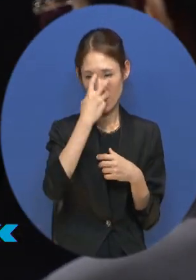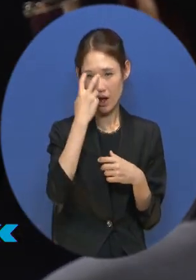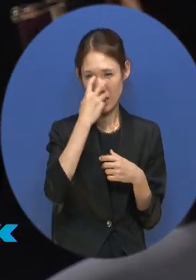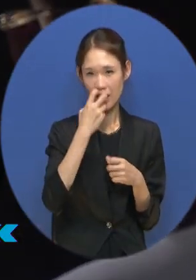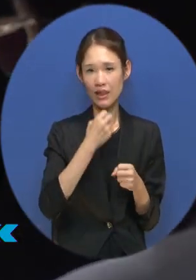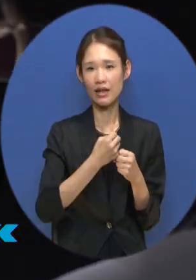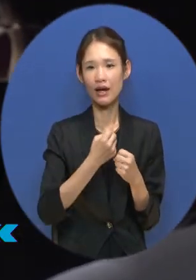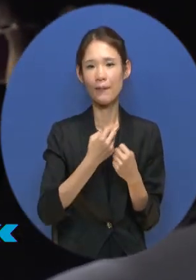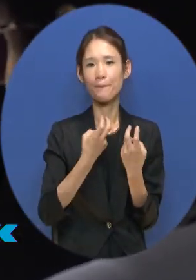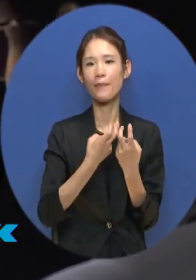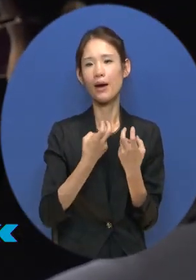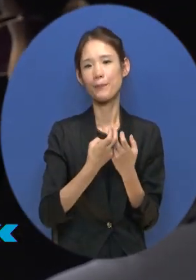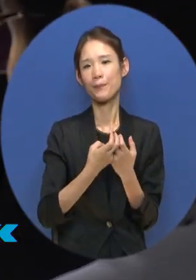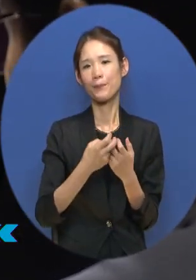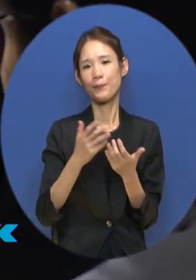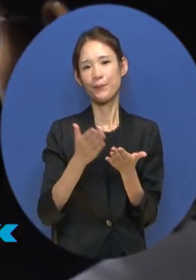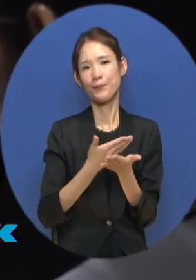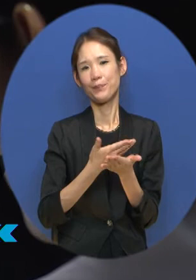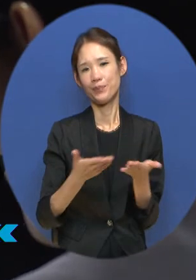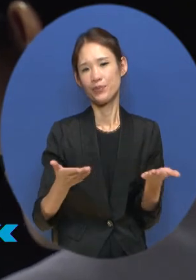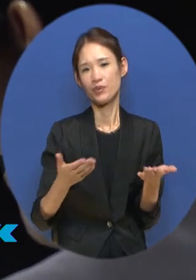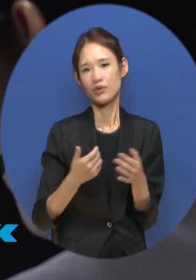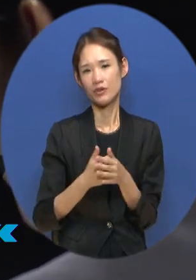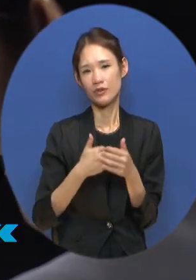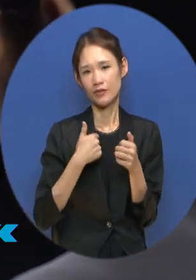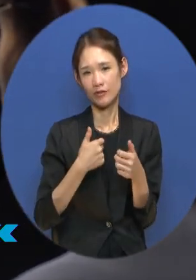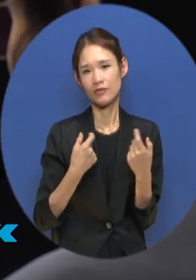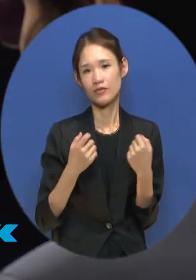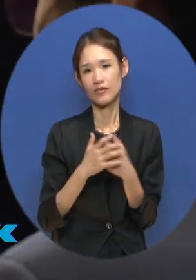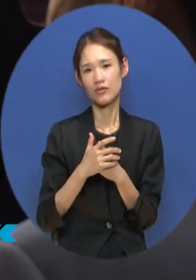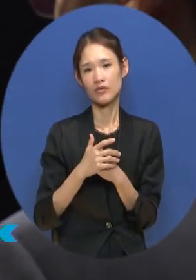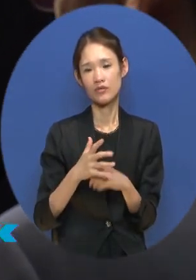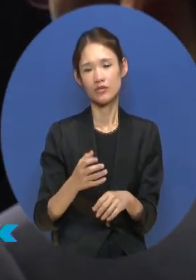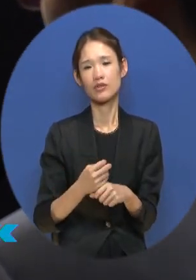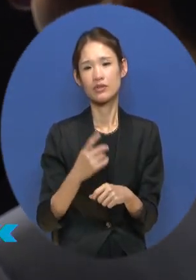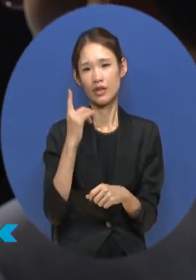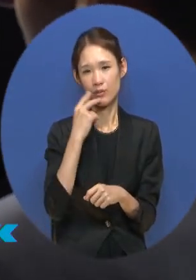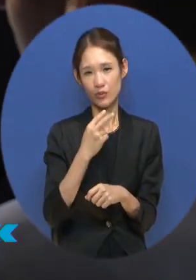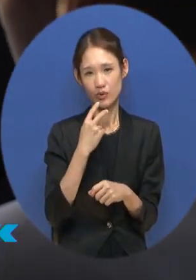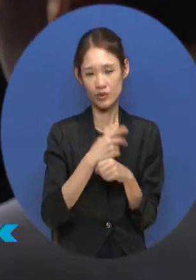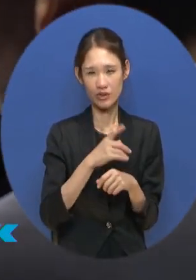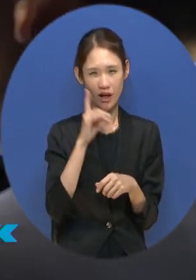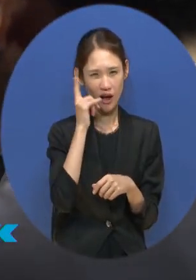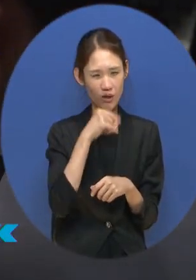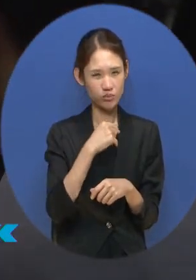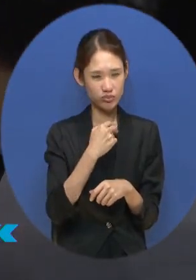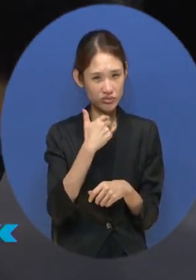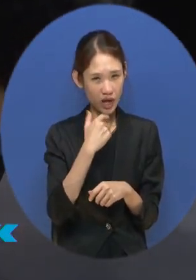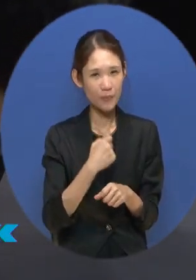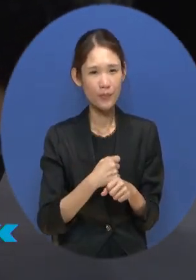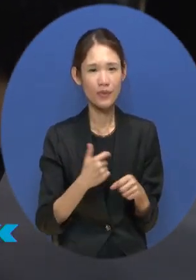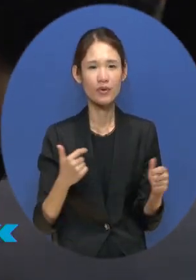기법 등이 보급되고 뒤따라야 될 것으로 봅니다. 통상적인 미세먼지나 유해가스 외에도